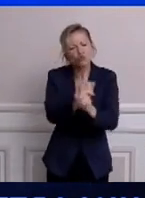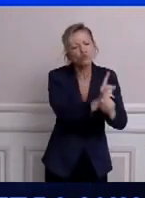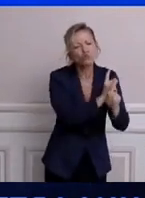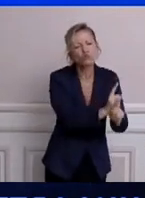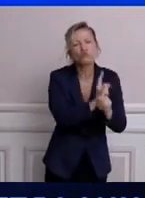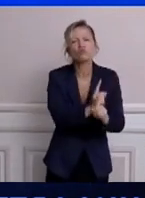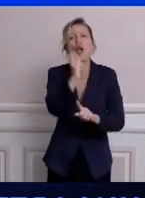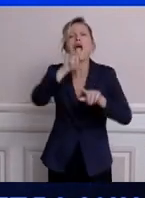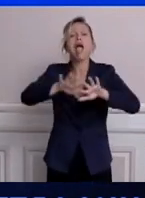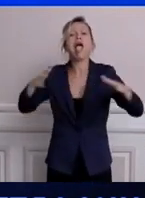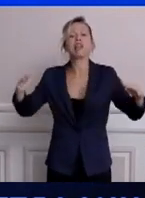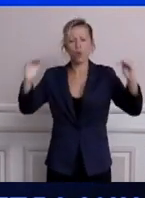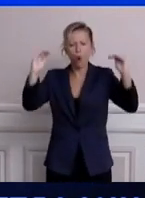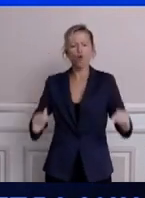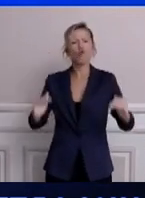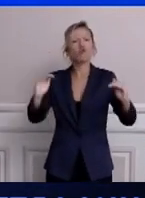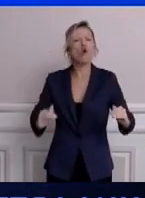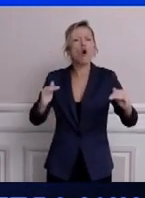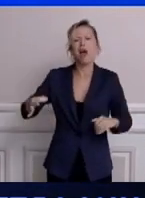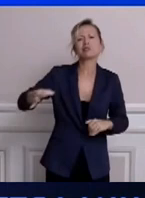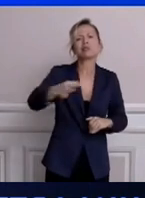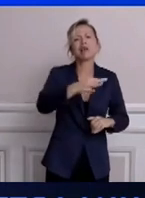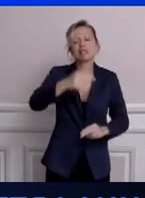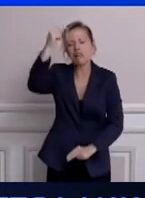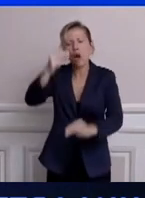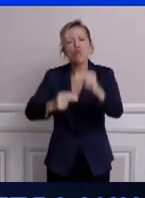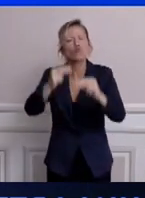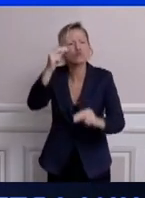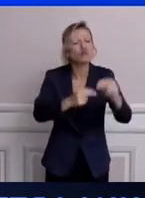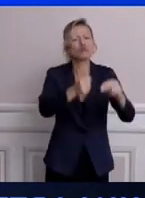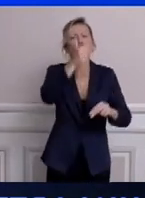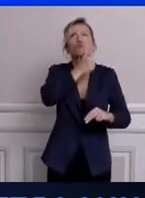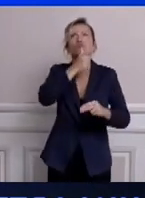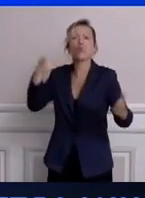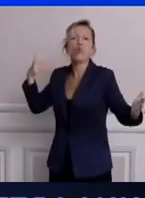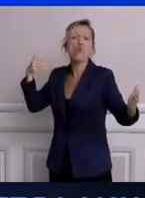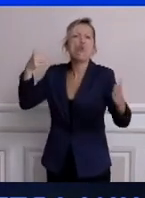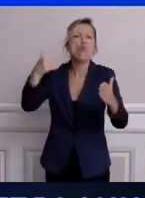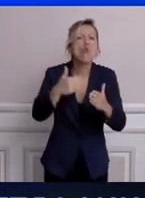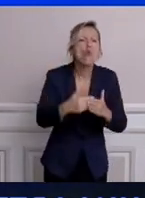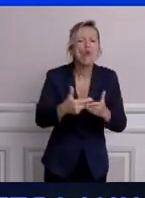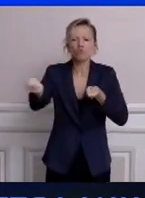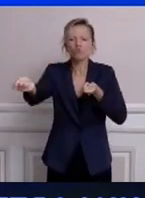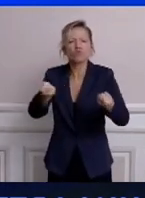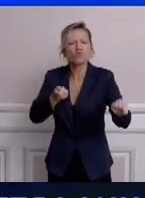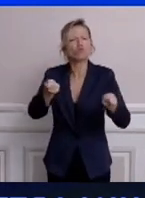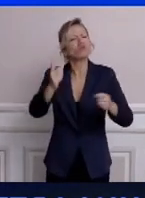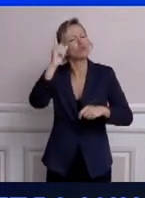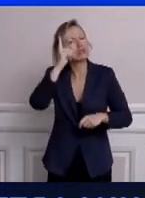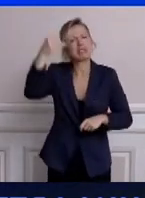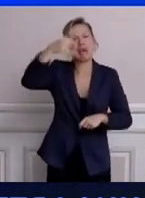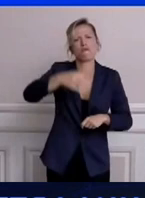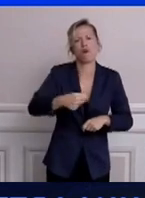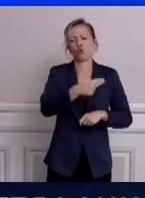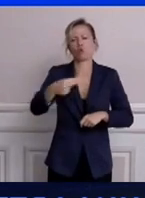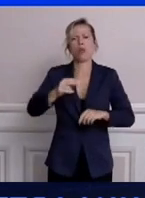Βορείου Αιγαίου, των νησιών του, η φύλαξη των συνόρων, η πολυεπίπεδη διαχείριση του